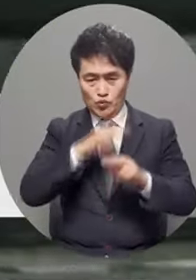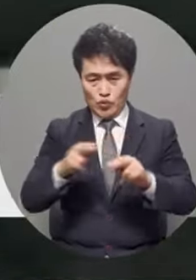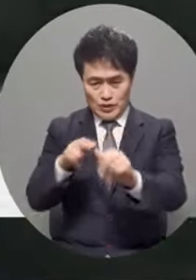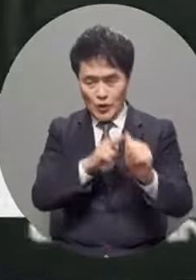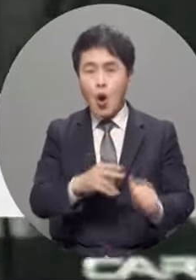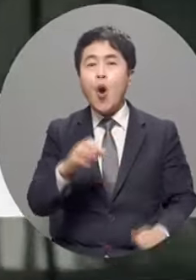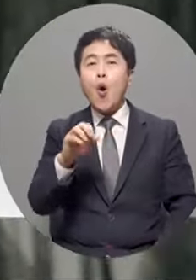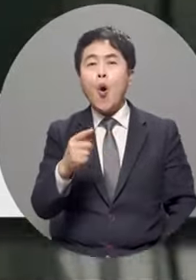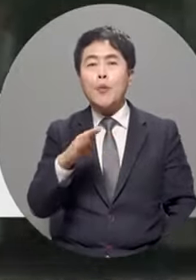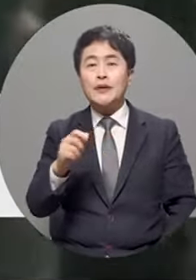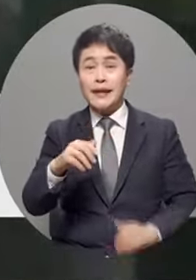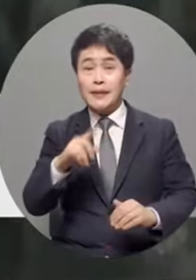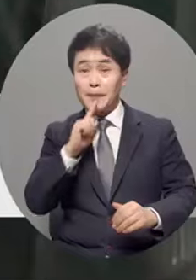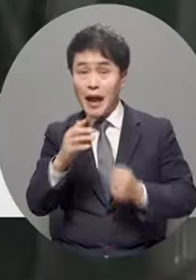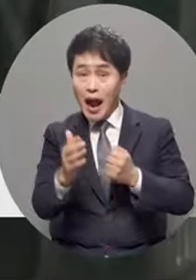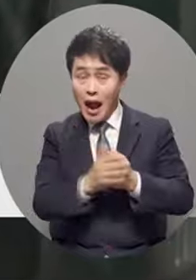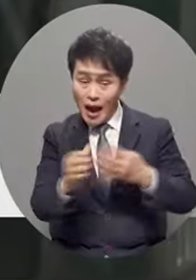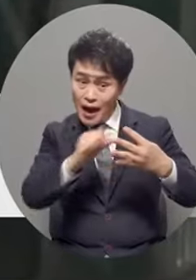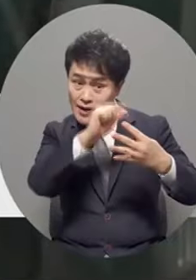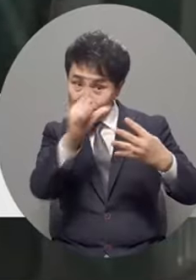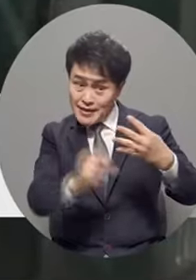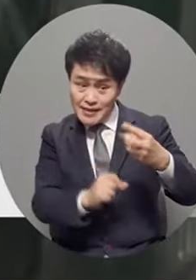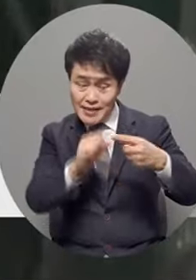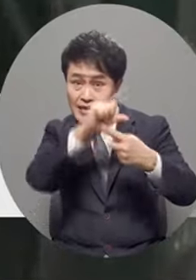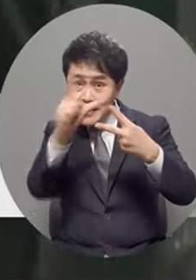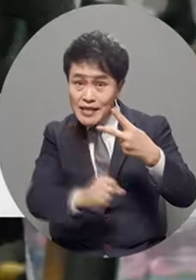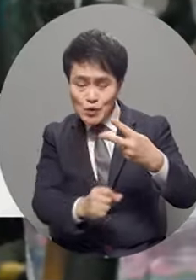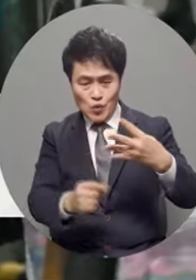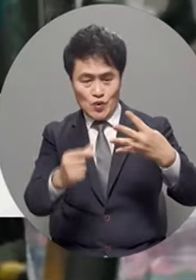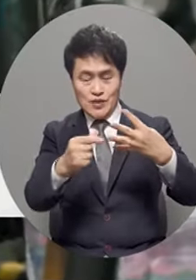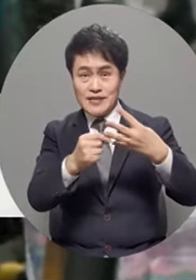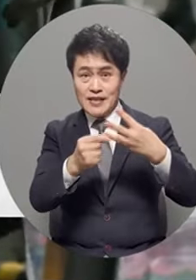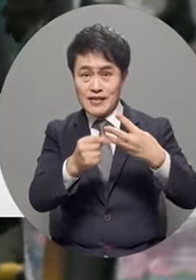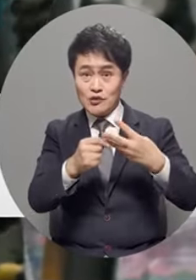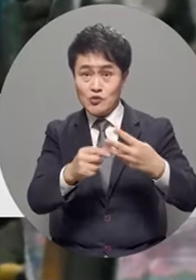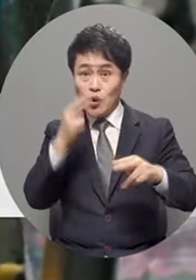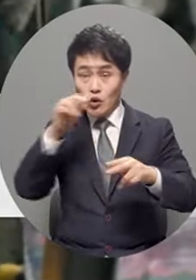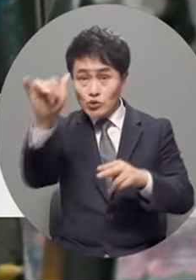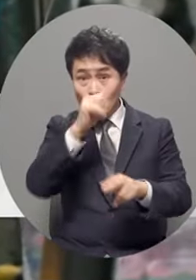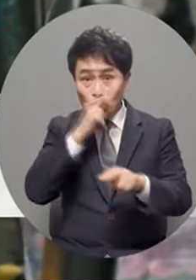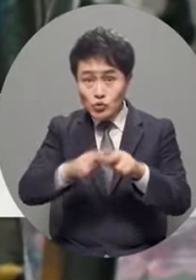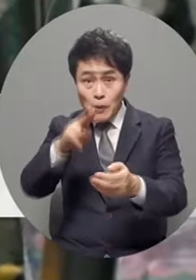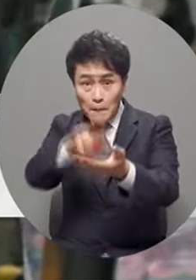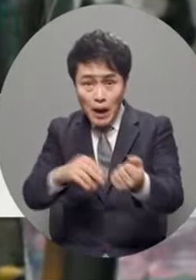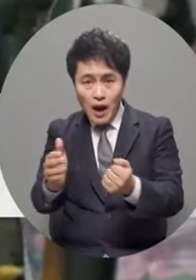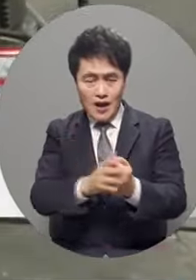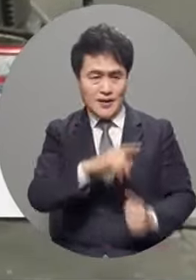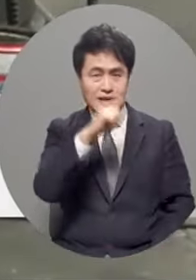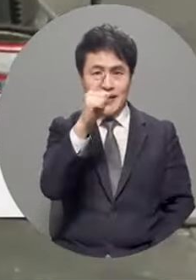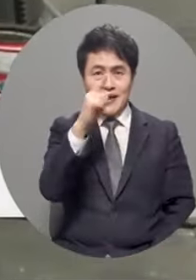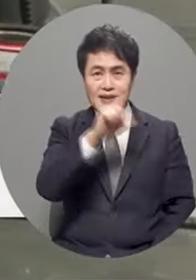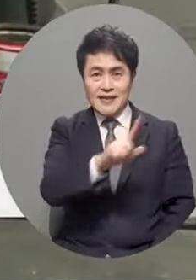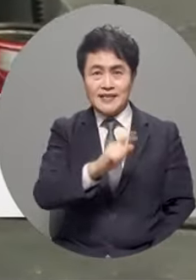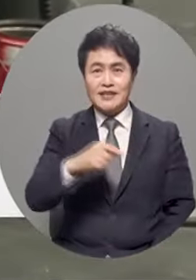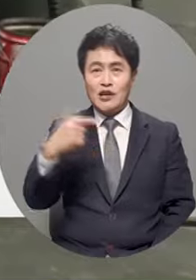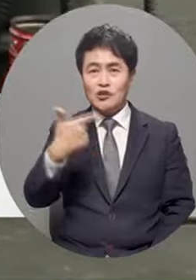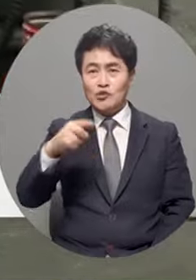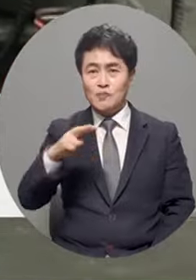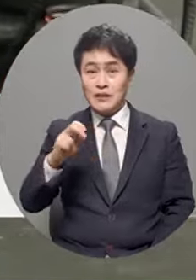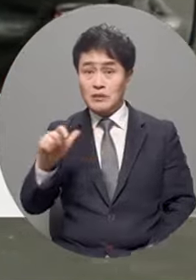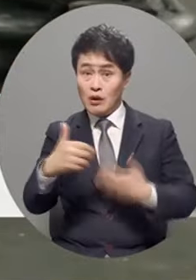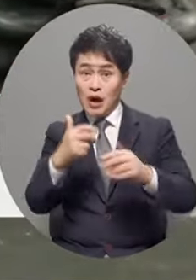유가정보시스템 오피넷에 따르면 2월 셋째 주 전국 주유소 휘발유 판매가는 리터당 1627.5원으로 한